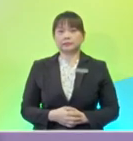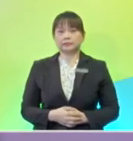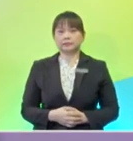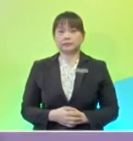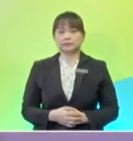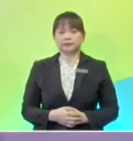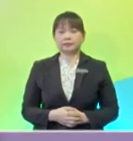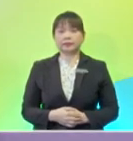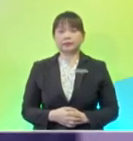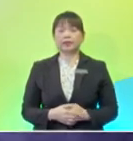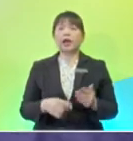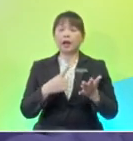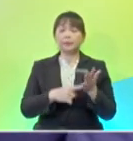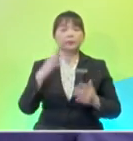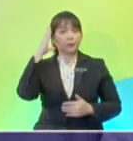menggunakan